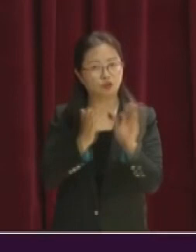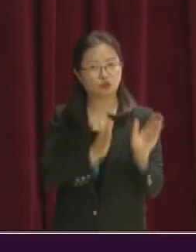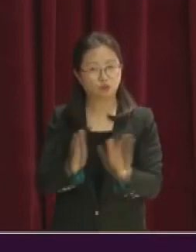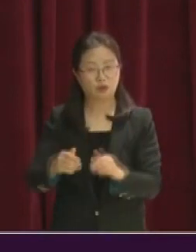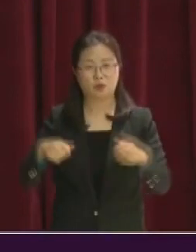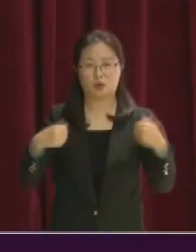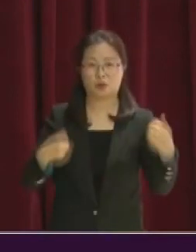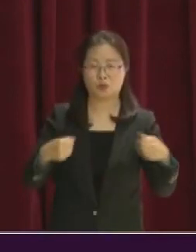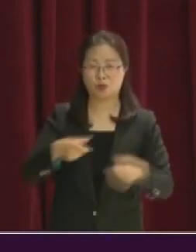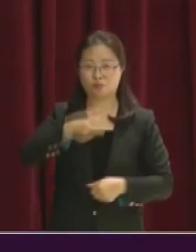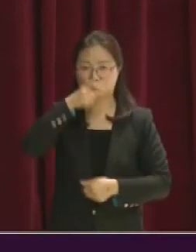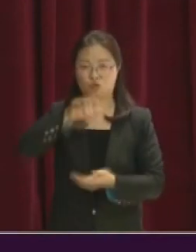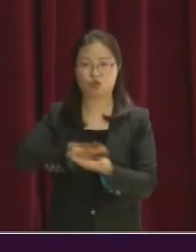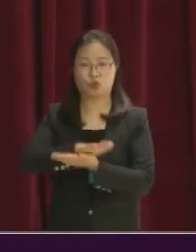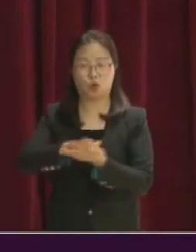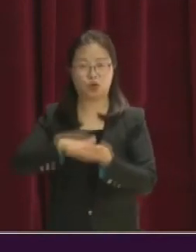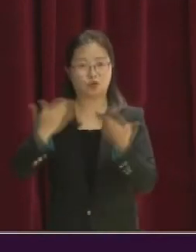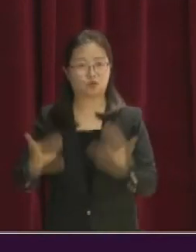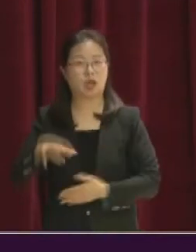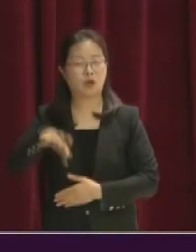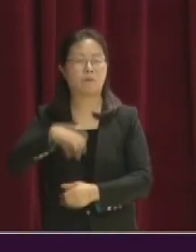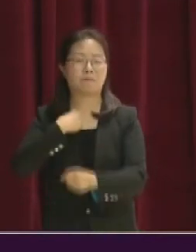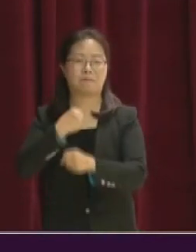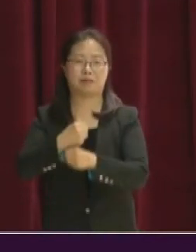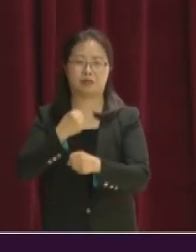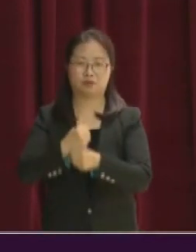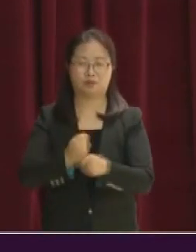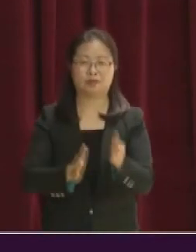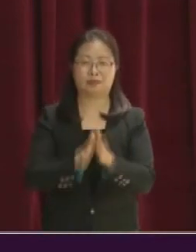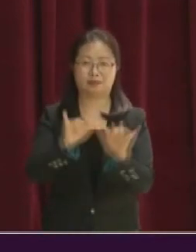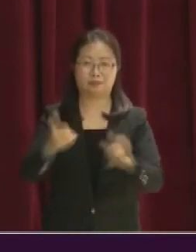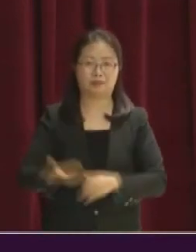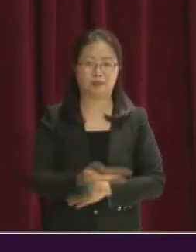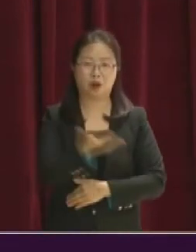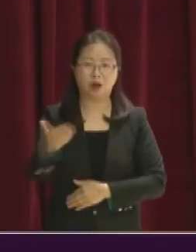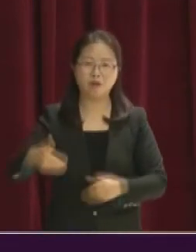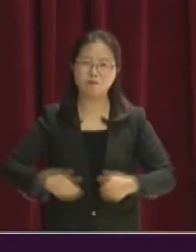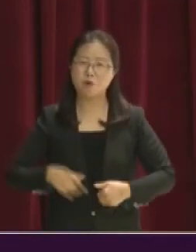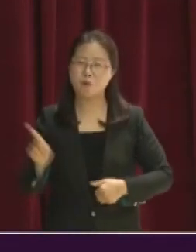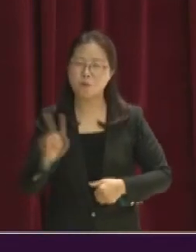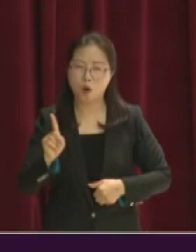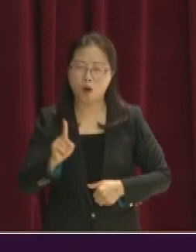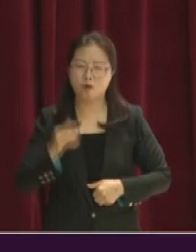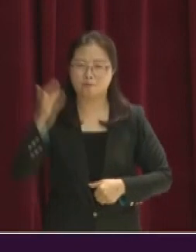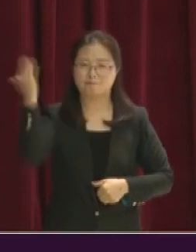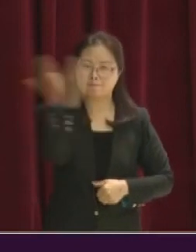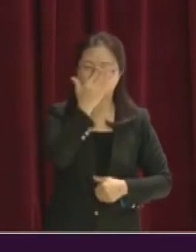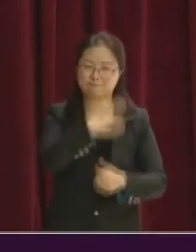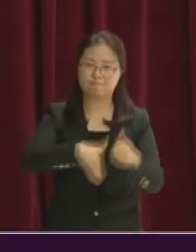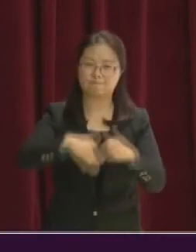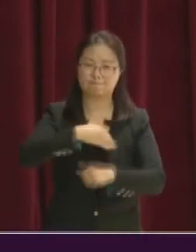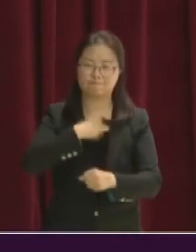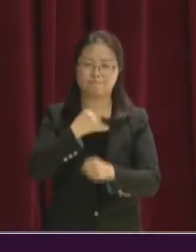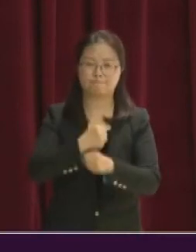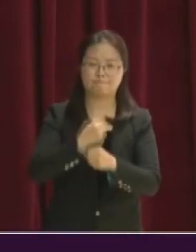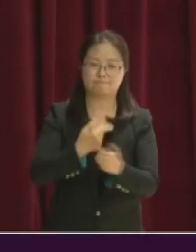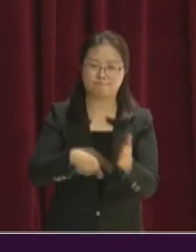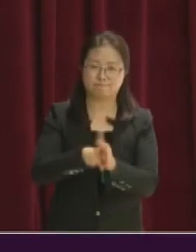공연장과 물놀이장, 휴게공간을 조성하고 시민의 의견을 반영한 쾌적한